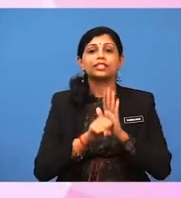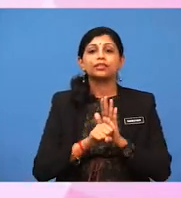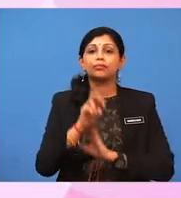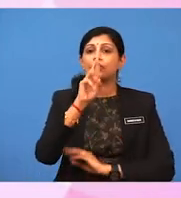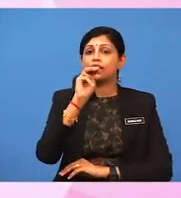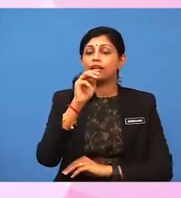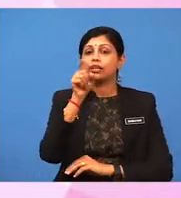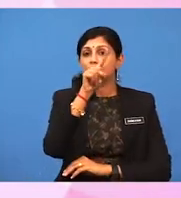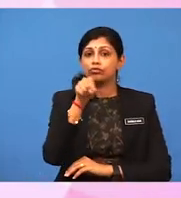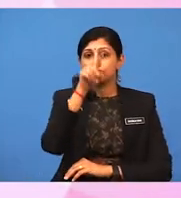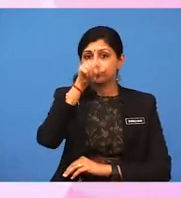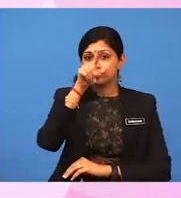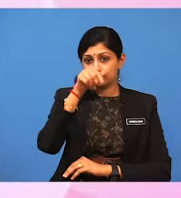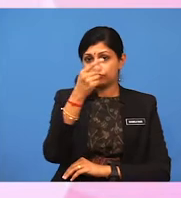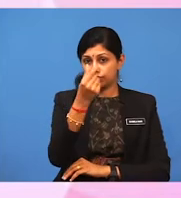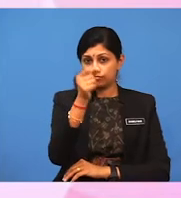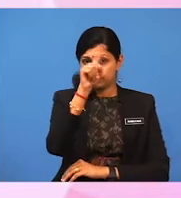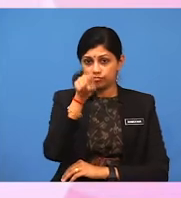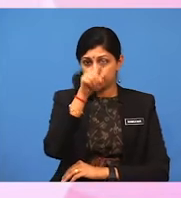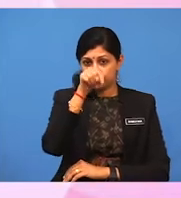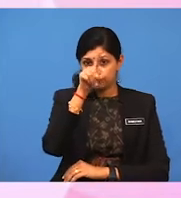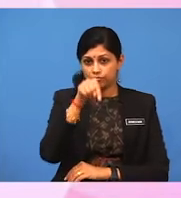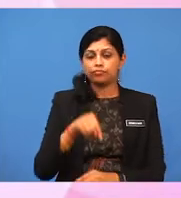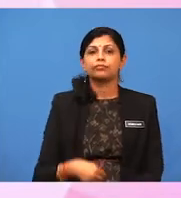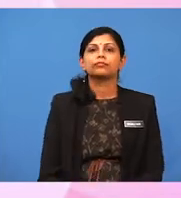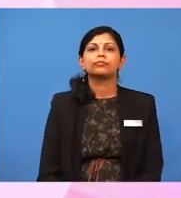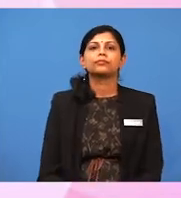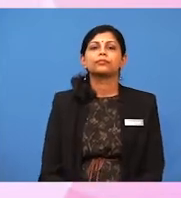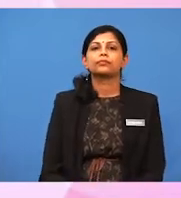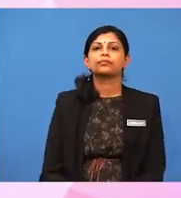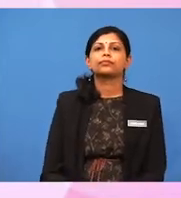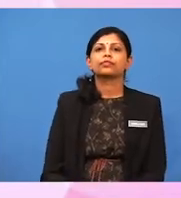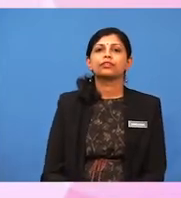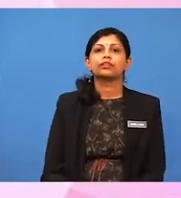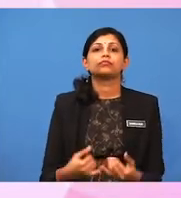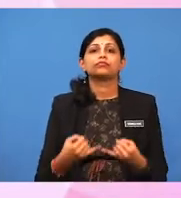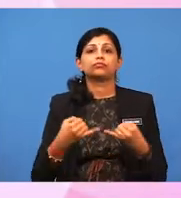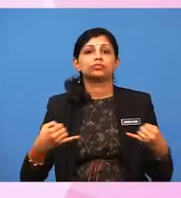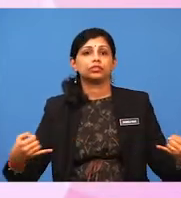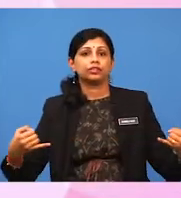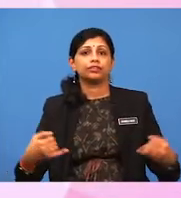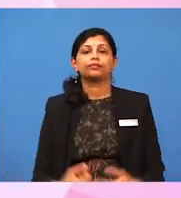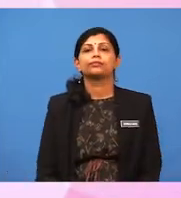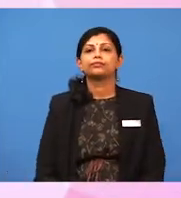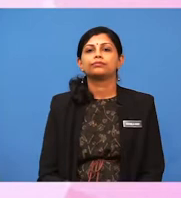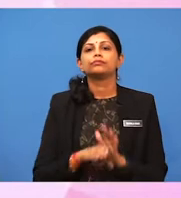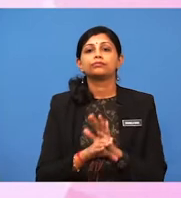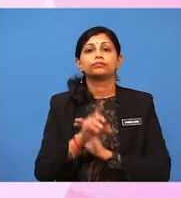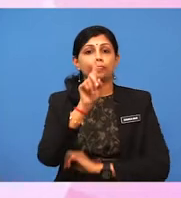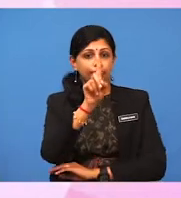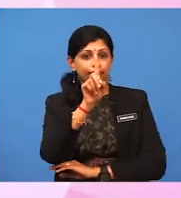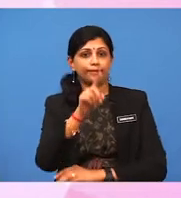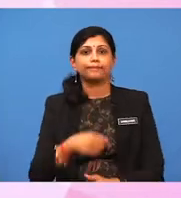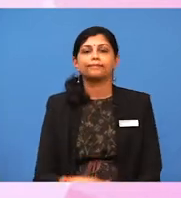Keempat ialah string. String ialah satu jujukan aksara. Nama guru sama dengan str dalam